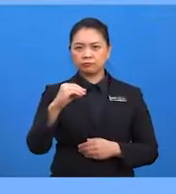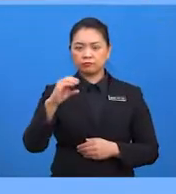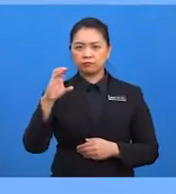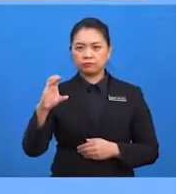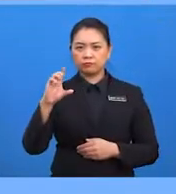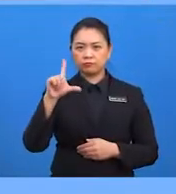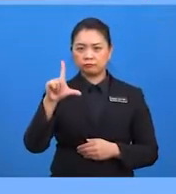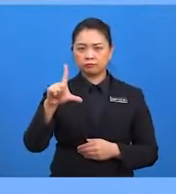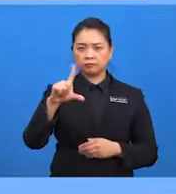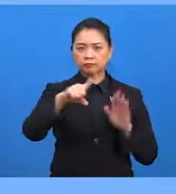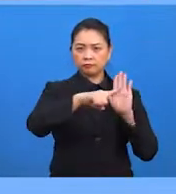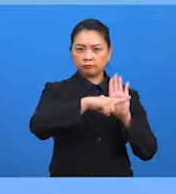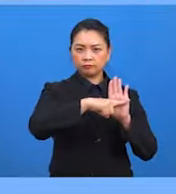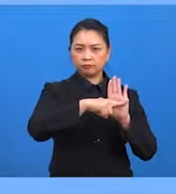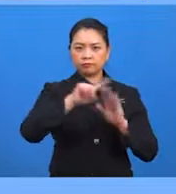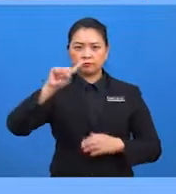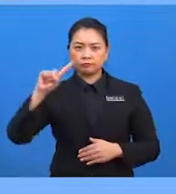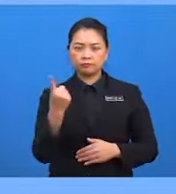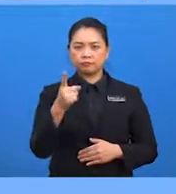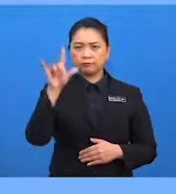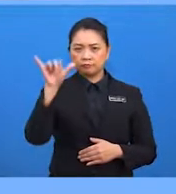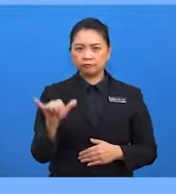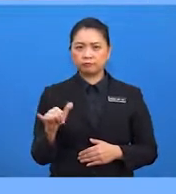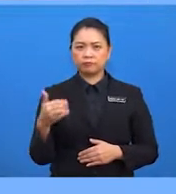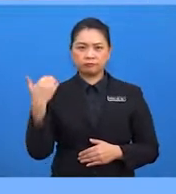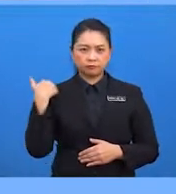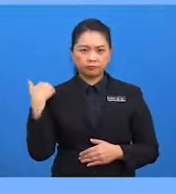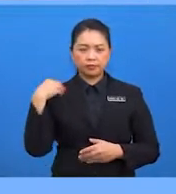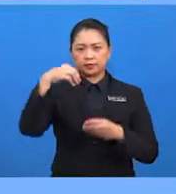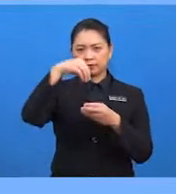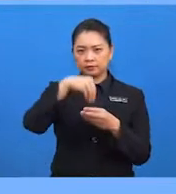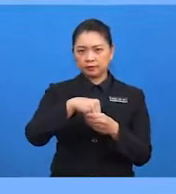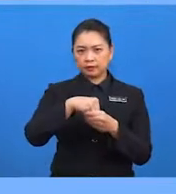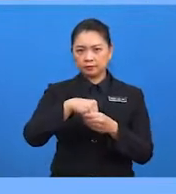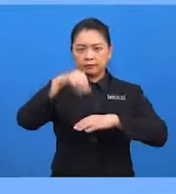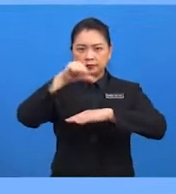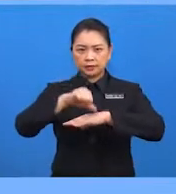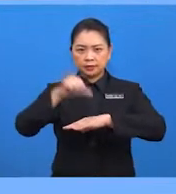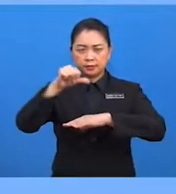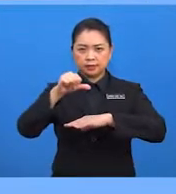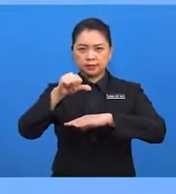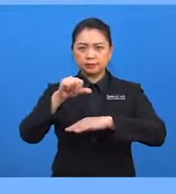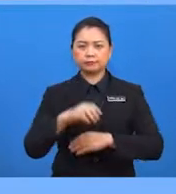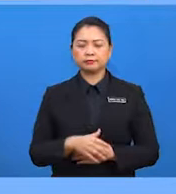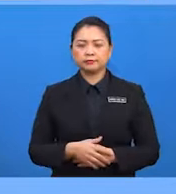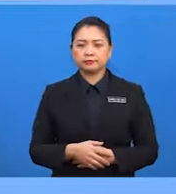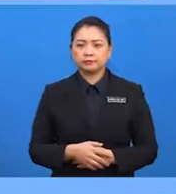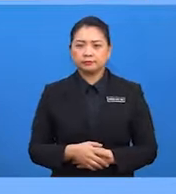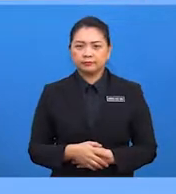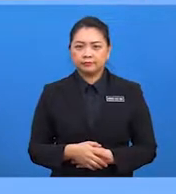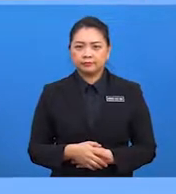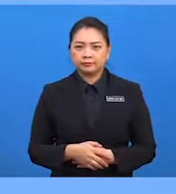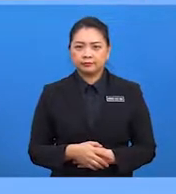ion klorida Cl negatif sahaja yang terdapat di dalam asid